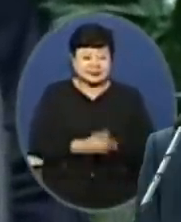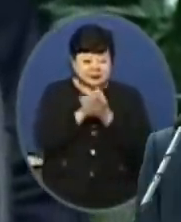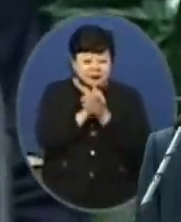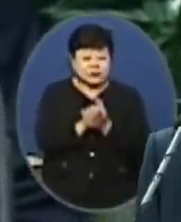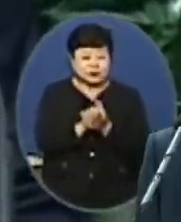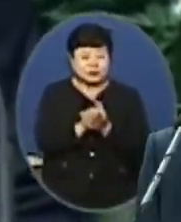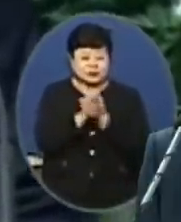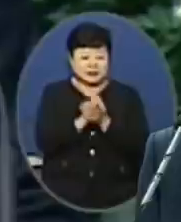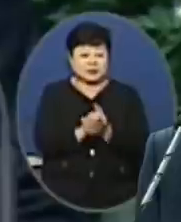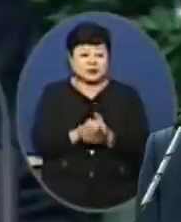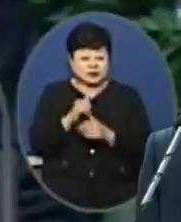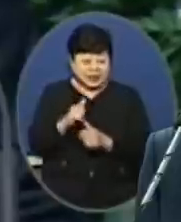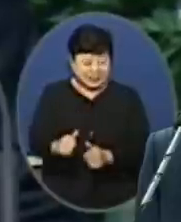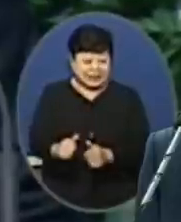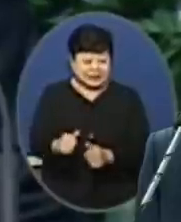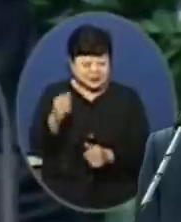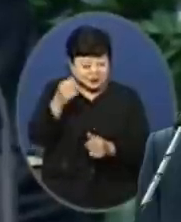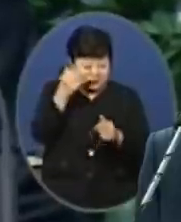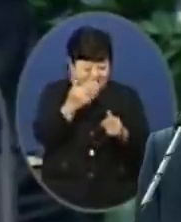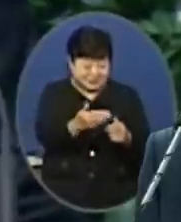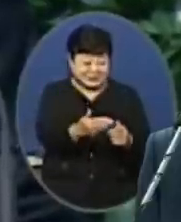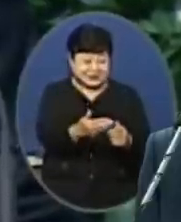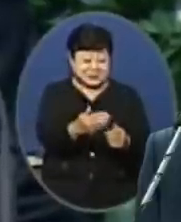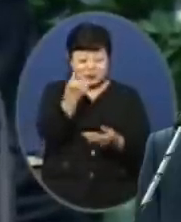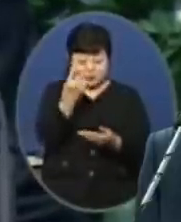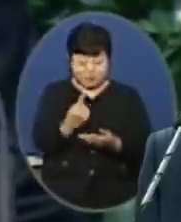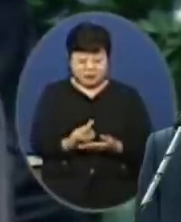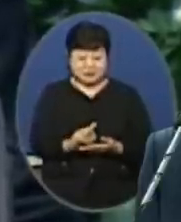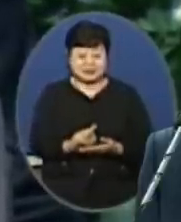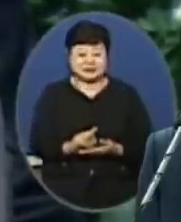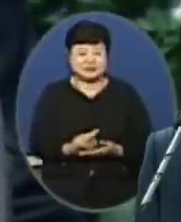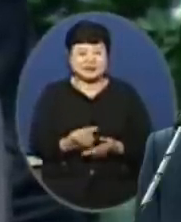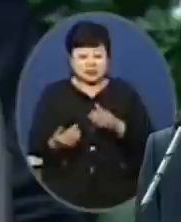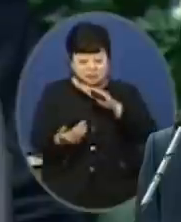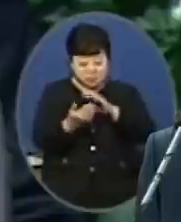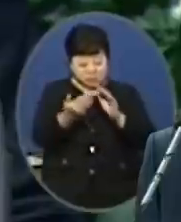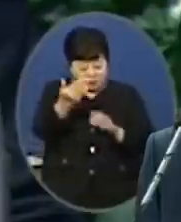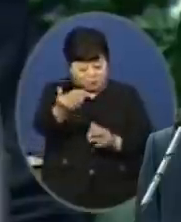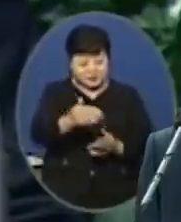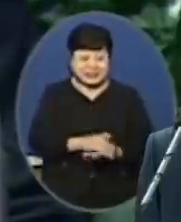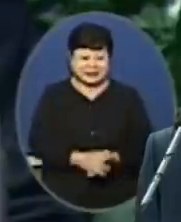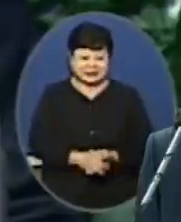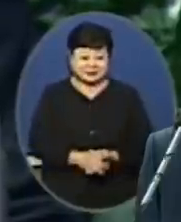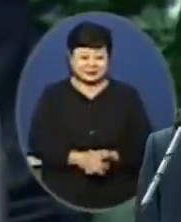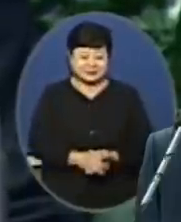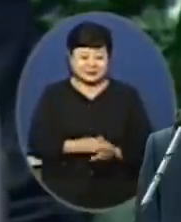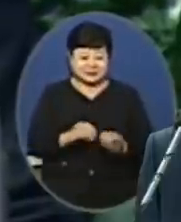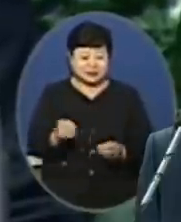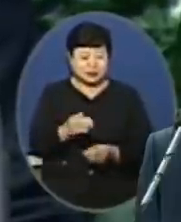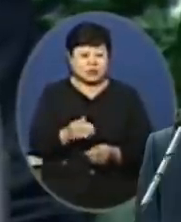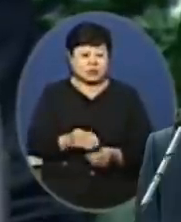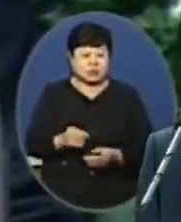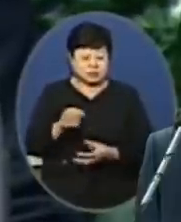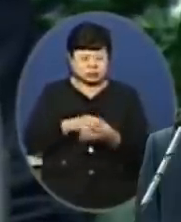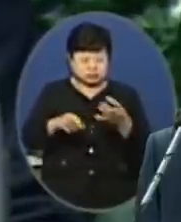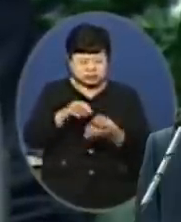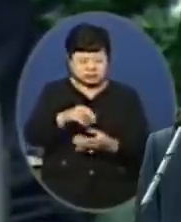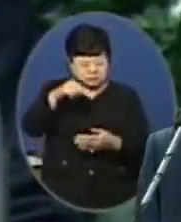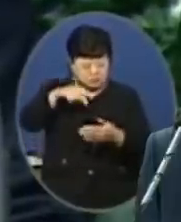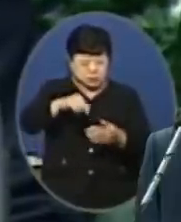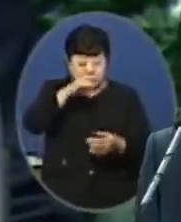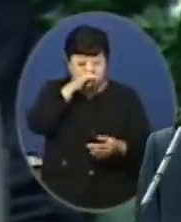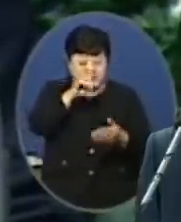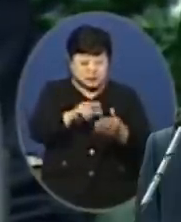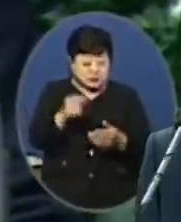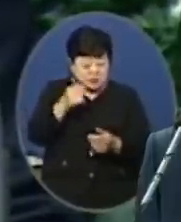기도를 하면 기도를 따라서 성령이 와서 그것을 이루어 주시는 것입니다. 땅이 공허하고 혼돈하고 허감이 깊은 무에 있을